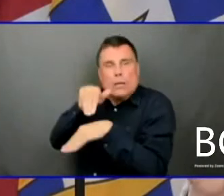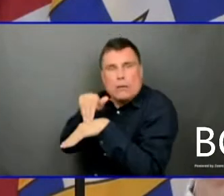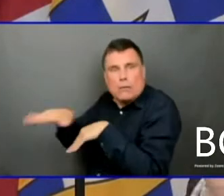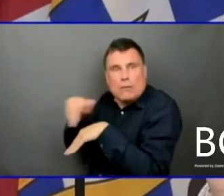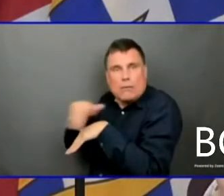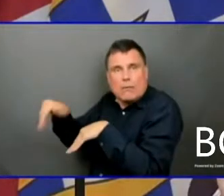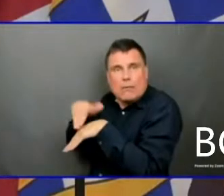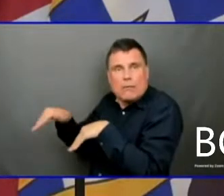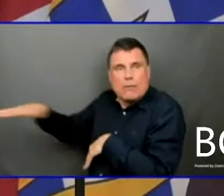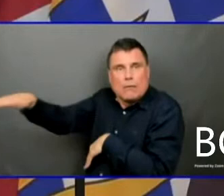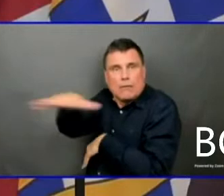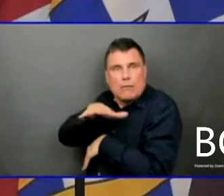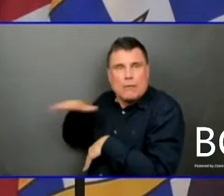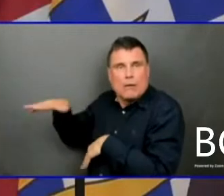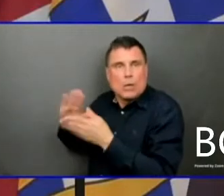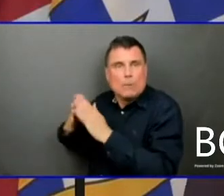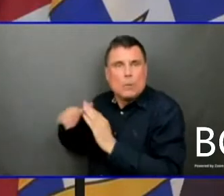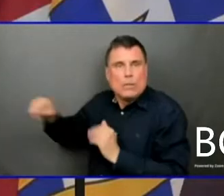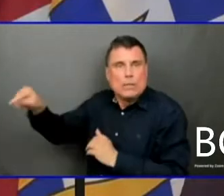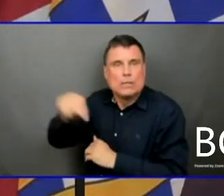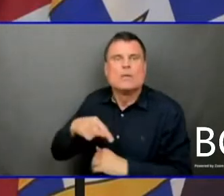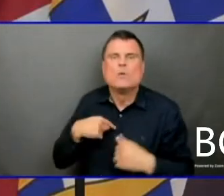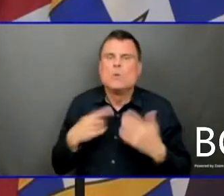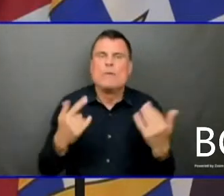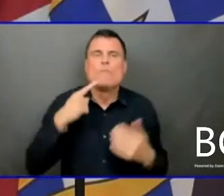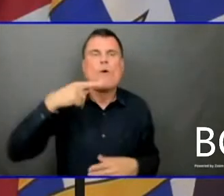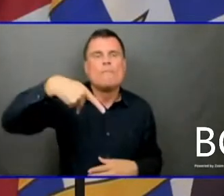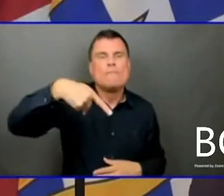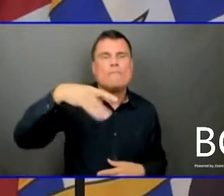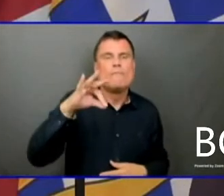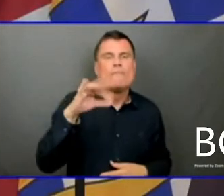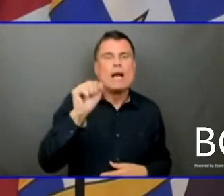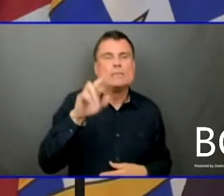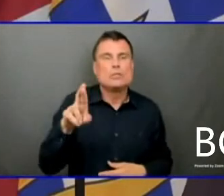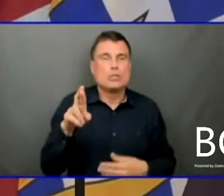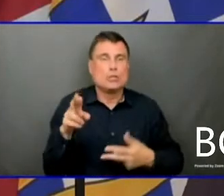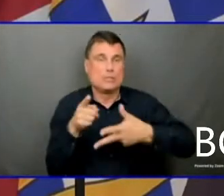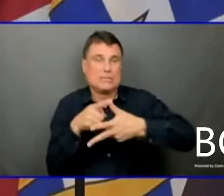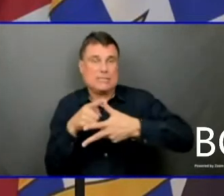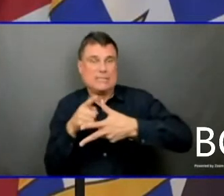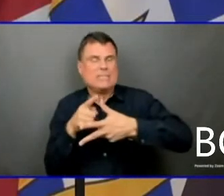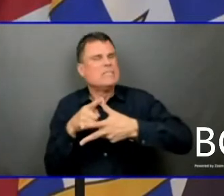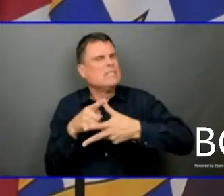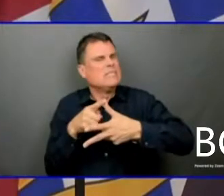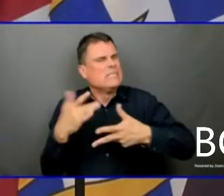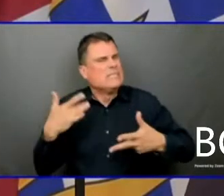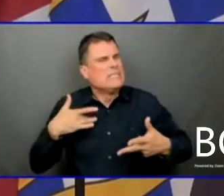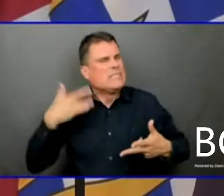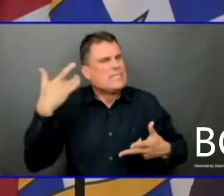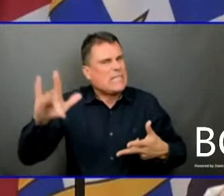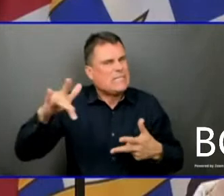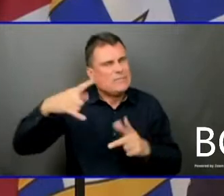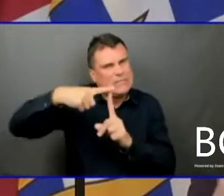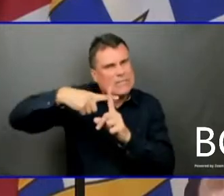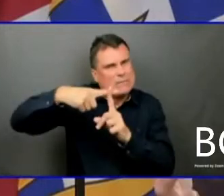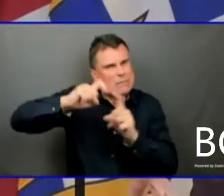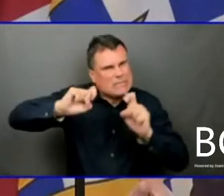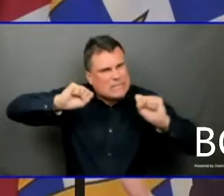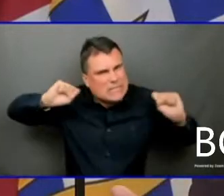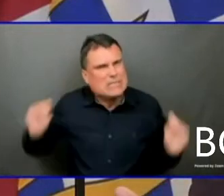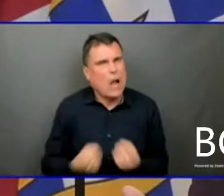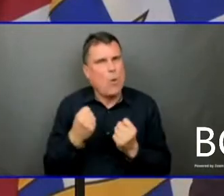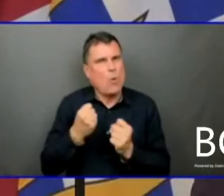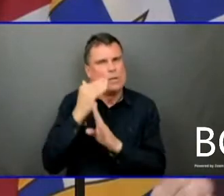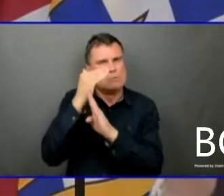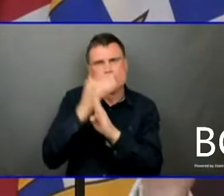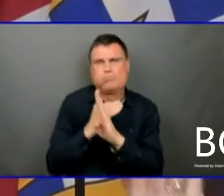still is a very fussy vaccine. It can only stay at room temperature for a very short period of time. 辉瑞疫苗的特别